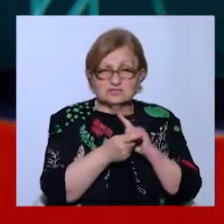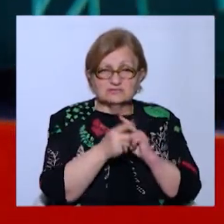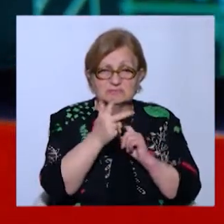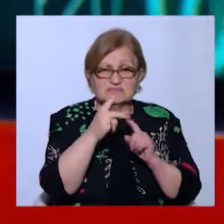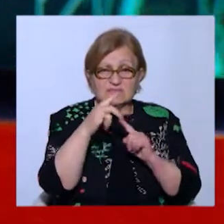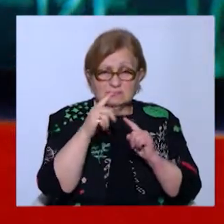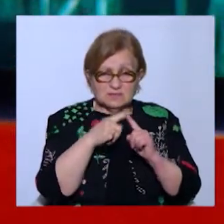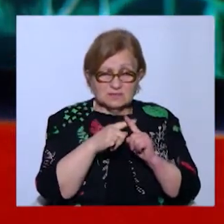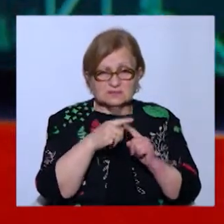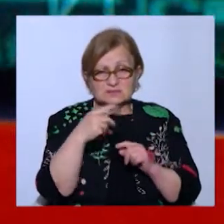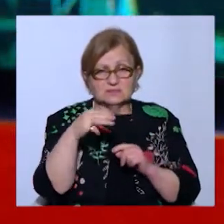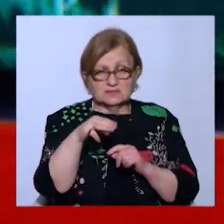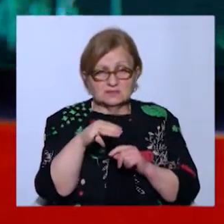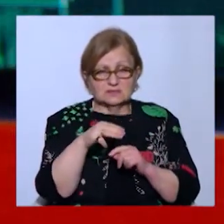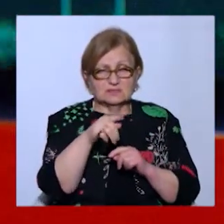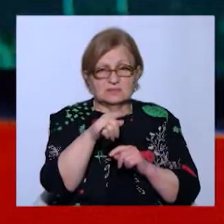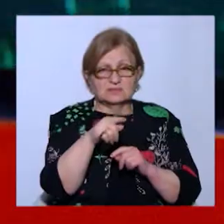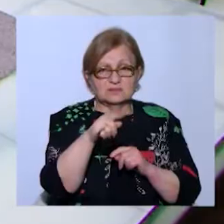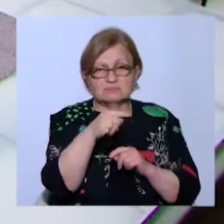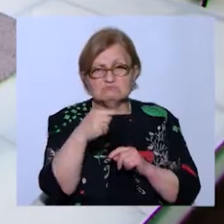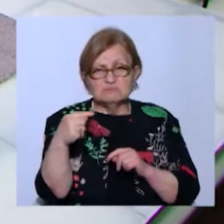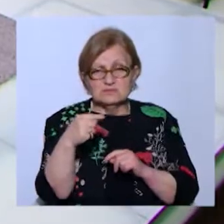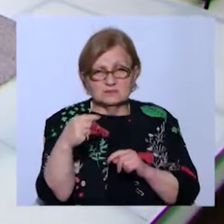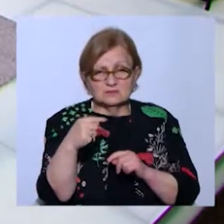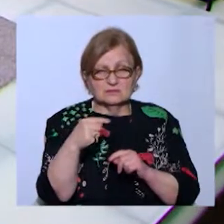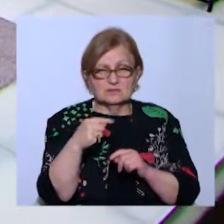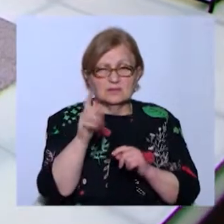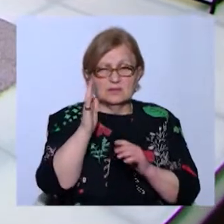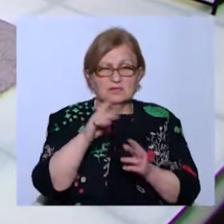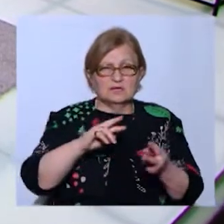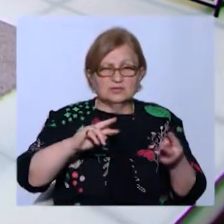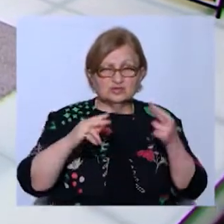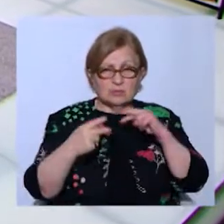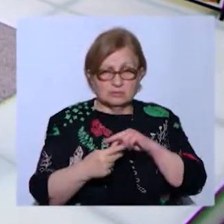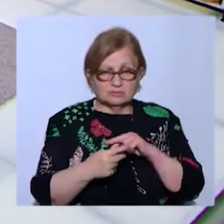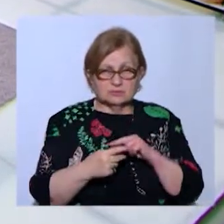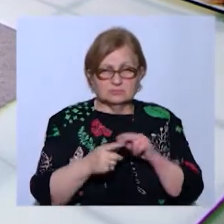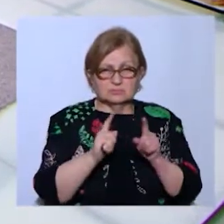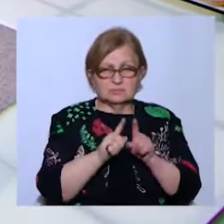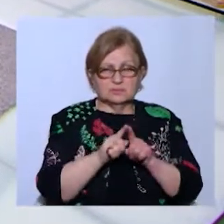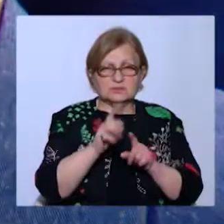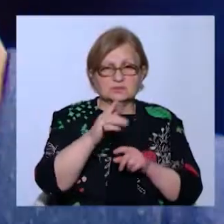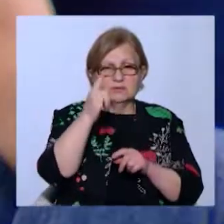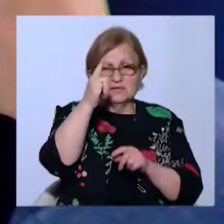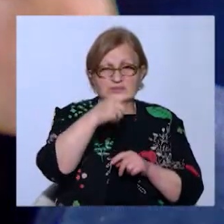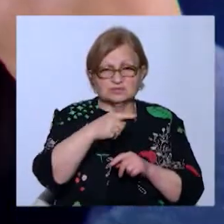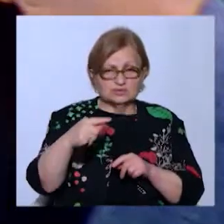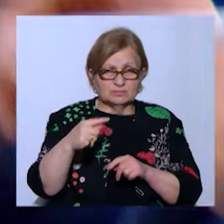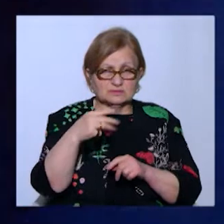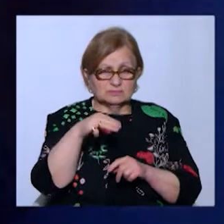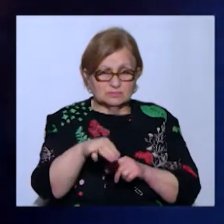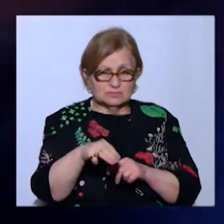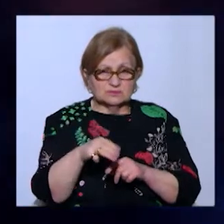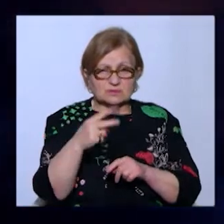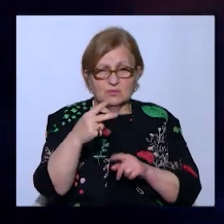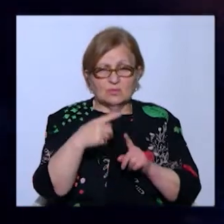t-ი. 3 ხარისხად - x-ი ეს 3 ხარისხად x-ი შებრუნებული სიდიდე, ანუ 1 შეფარდებული t-სთანაა, + 2 უდრის